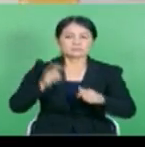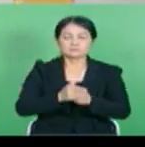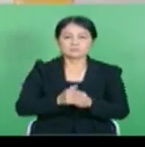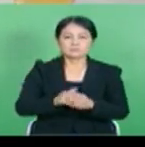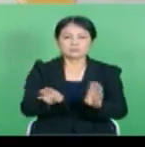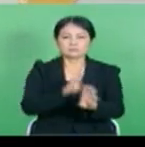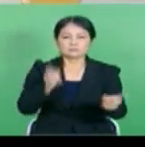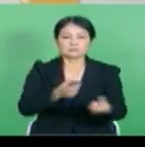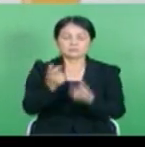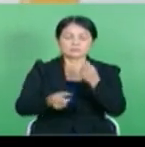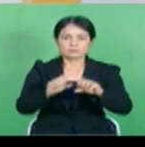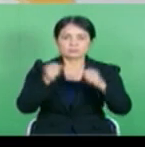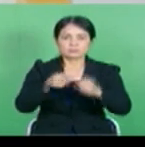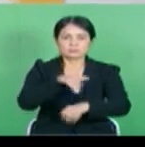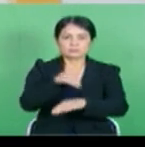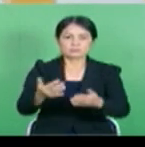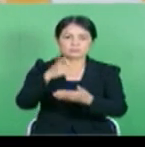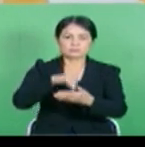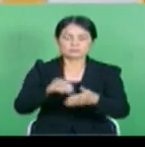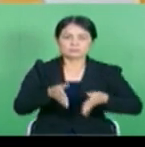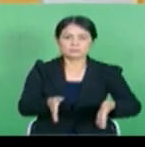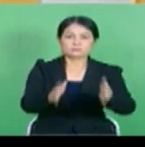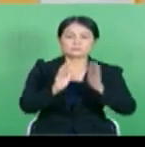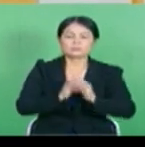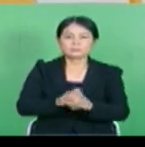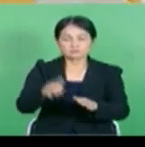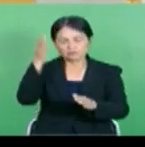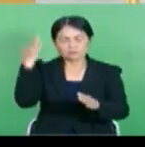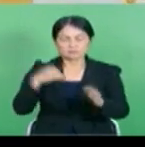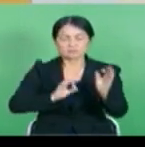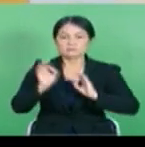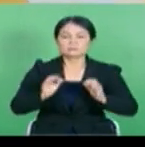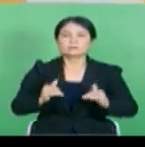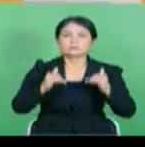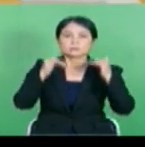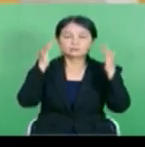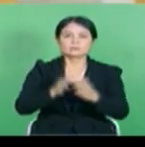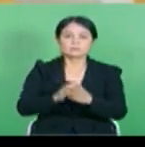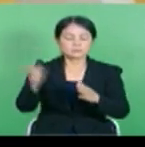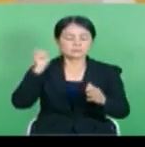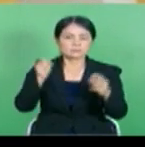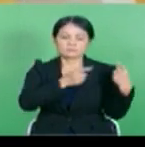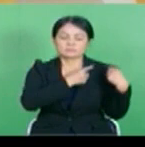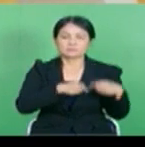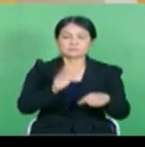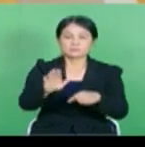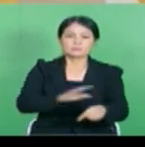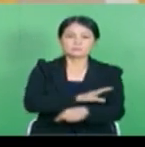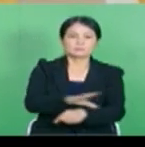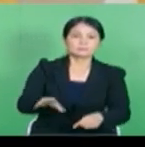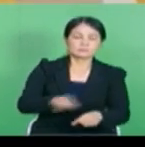និងបើកដំណើរការសង្គមសេដ្ឋកិច្ចឡើងវិញដោយរលូនលោកស្រីបានវិនិច្ឆ័យដំឡែកខ្ពស់ចំពោះការបដិញ្ញាចិត្តរបស់ក